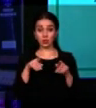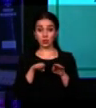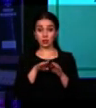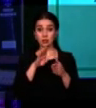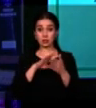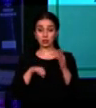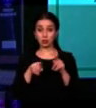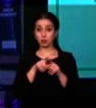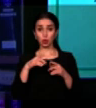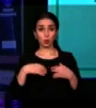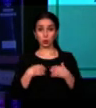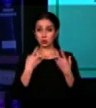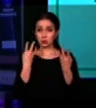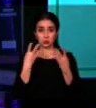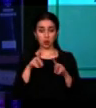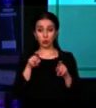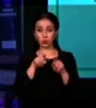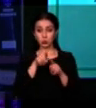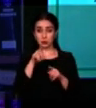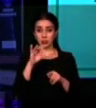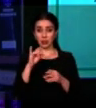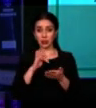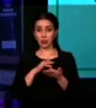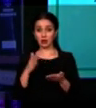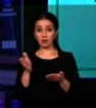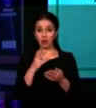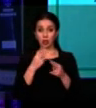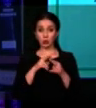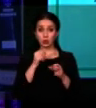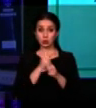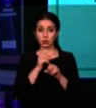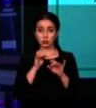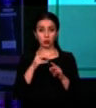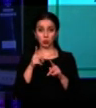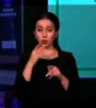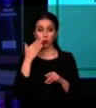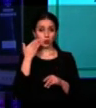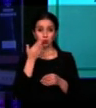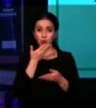tengsizliklarni yechishdan hech qo'rqish kerak emas. Agar siz intervallar usulini ishlatsangiz, bundan osoni yo'q.